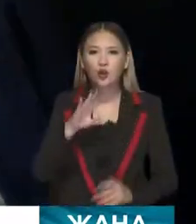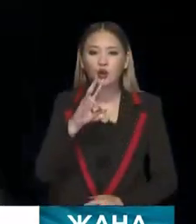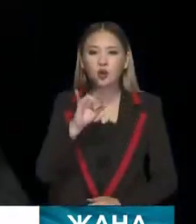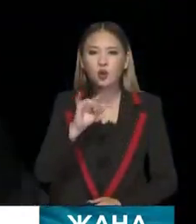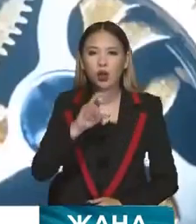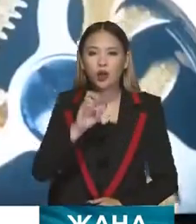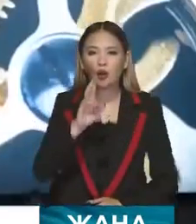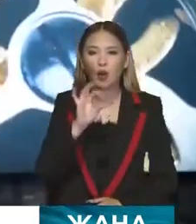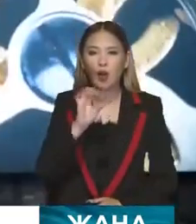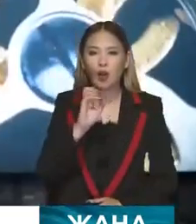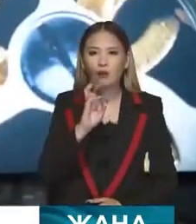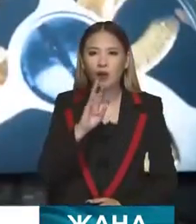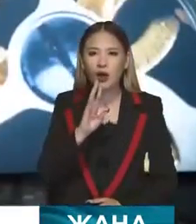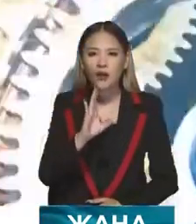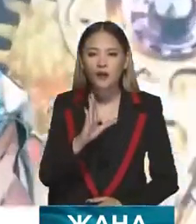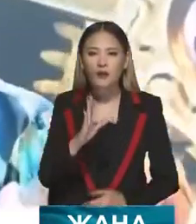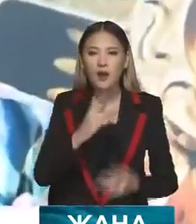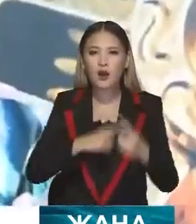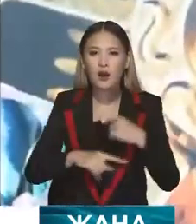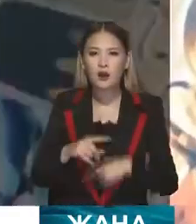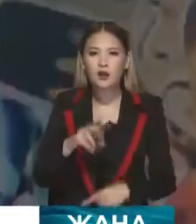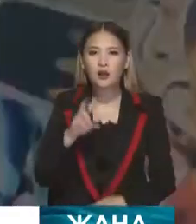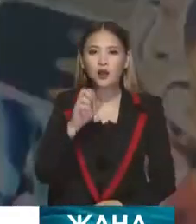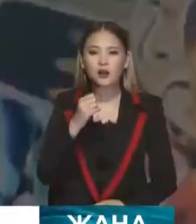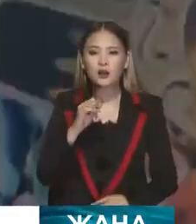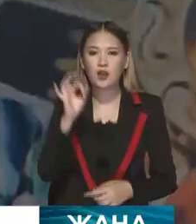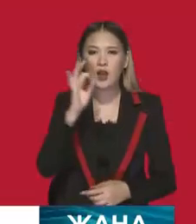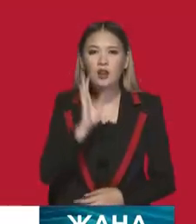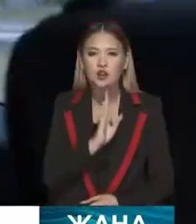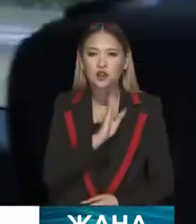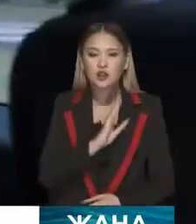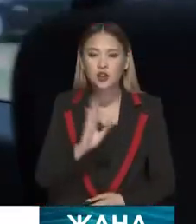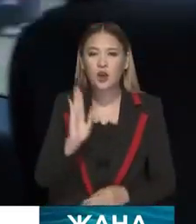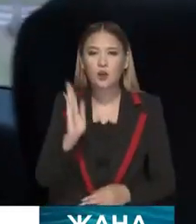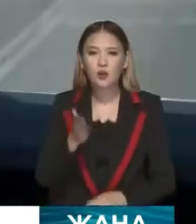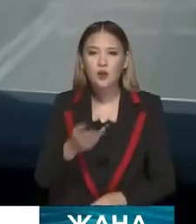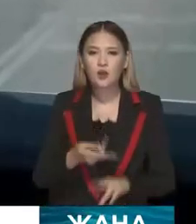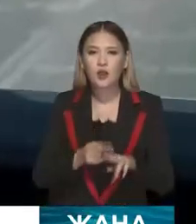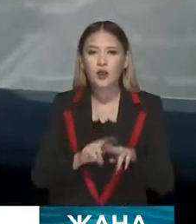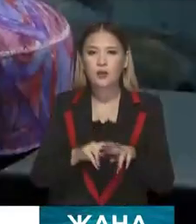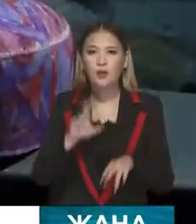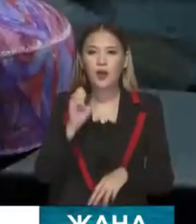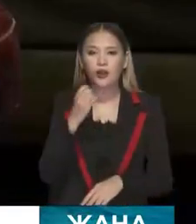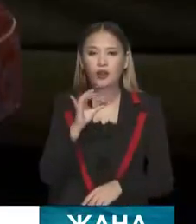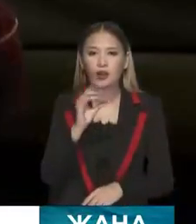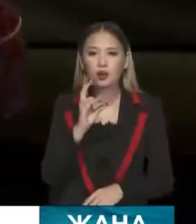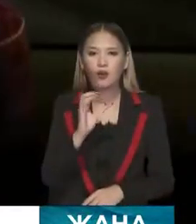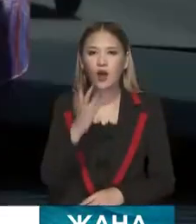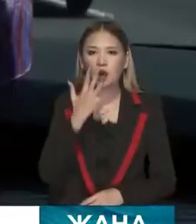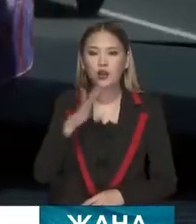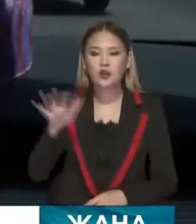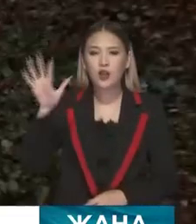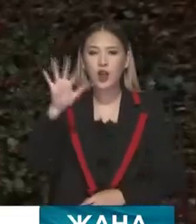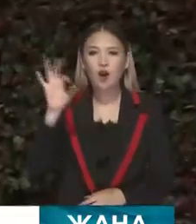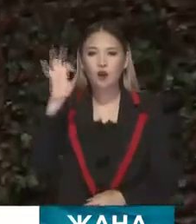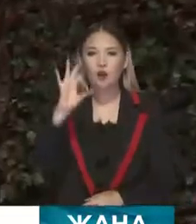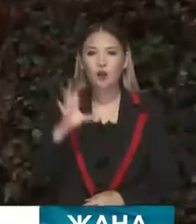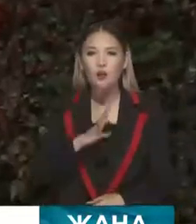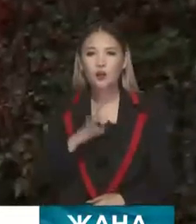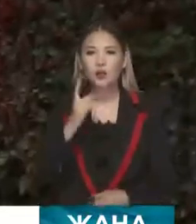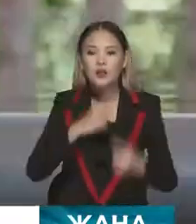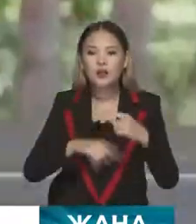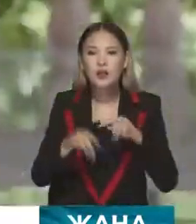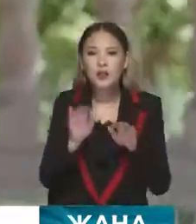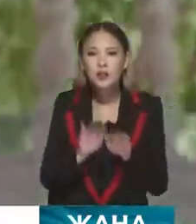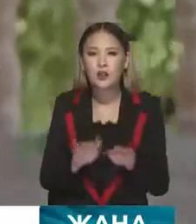түнгі студиясы, Ләйлә Сұлтанқызының әйел туралы бағдарламасы. Сондай-ақ, Жанар Байсеміздің шетелдегі қазақ балалары араға жылдар